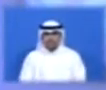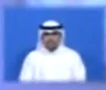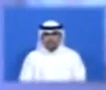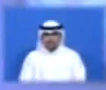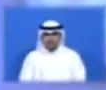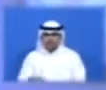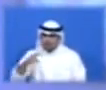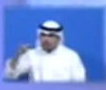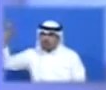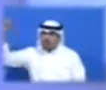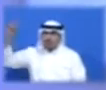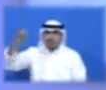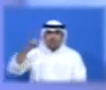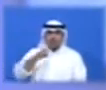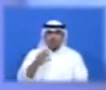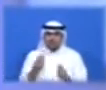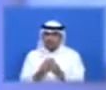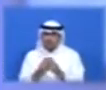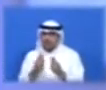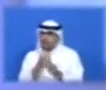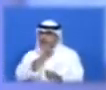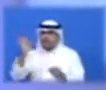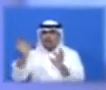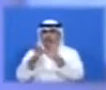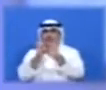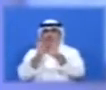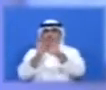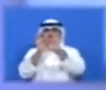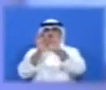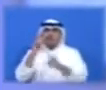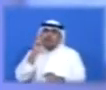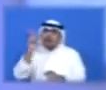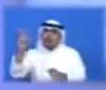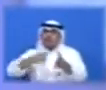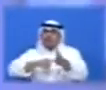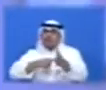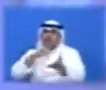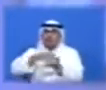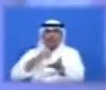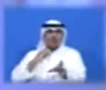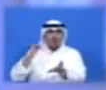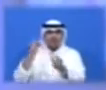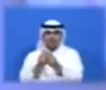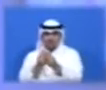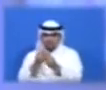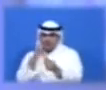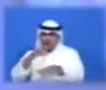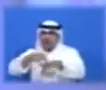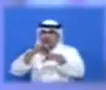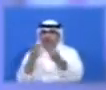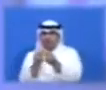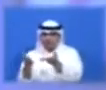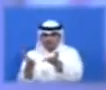وصل إلى البلاد اليوم نائب الأمين العام لجامعة الدول العربية السفير أحمد بن حلي على رأس وفد من الجامعات العربية للمشاركة